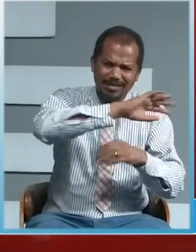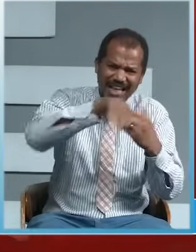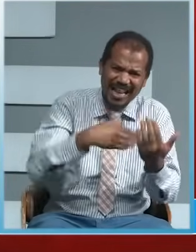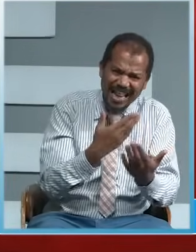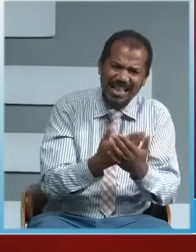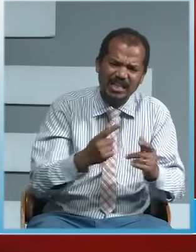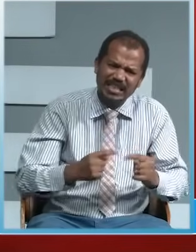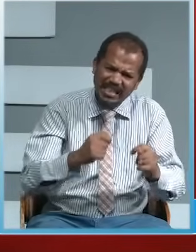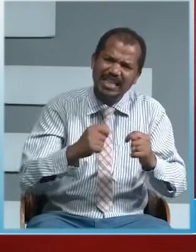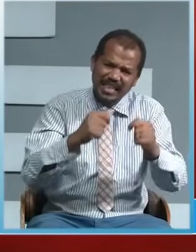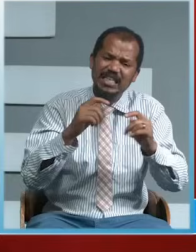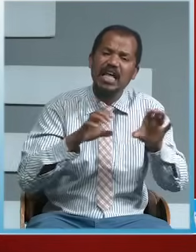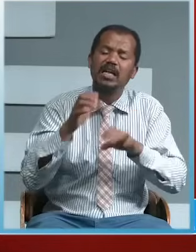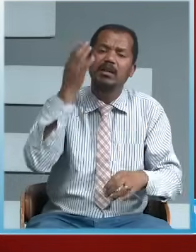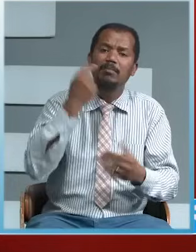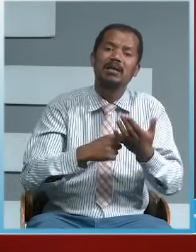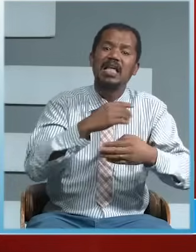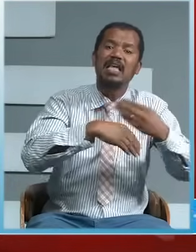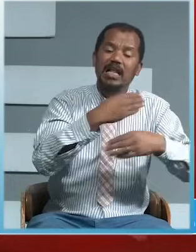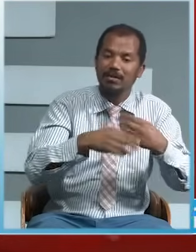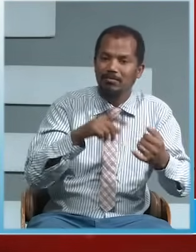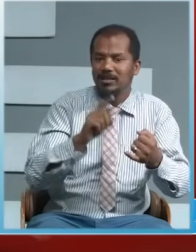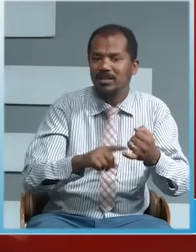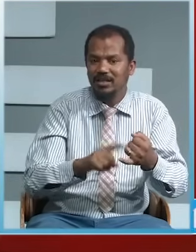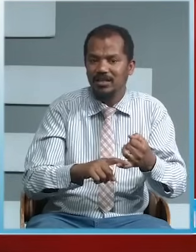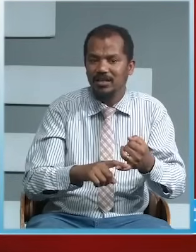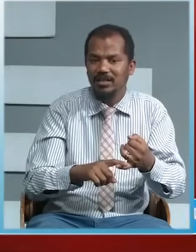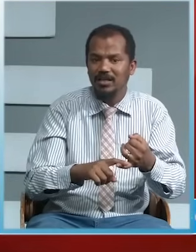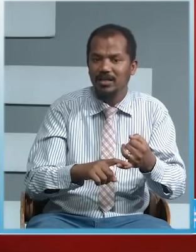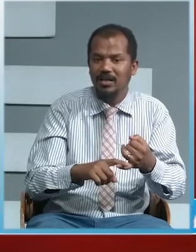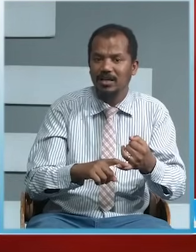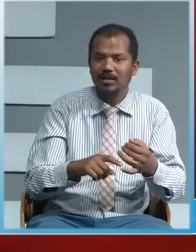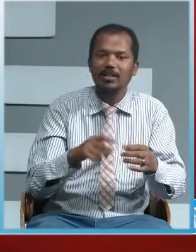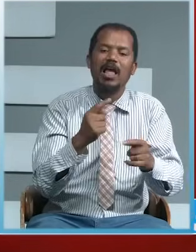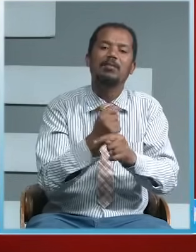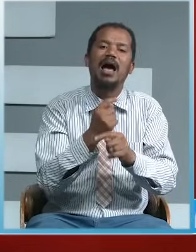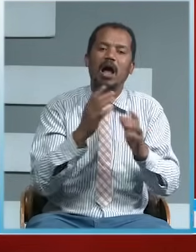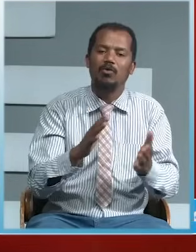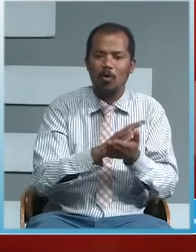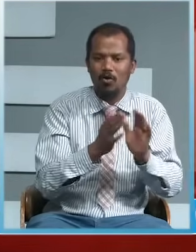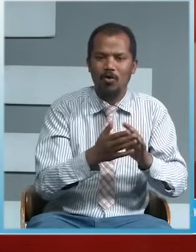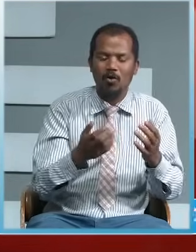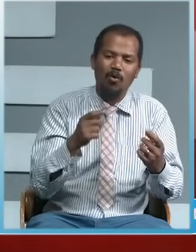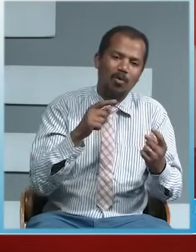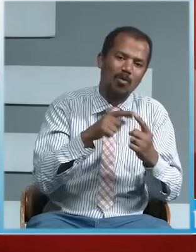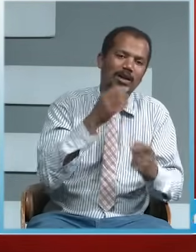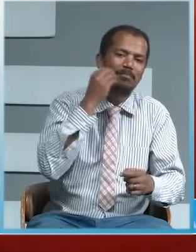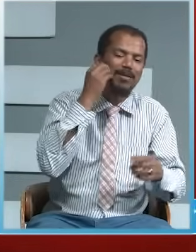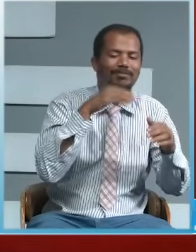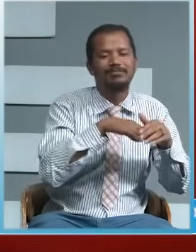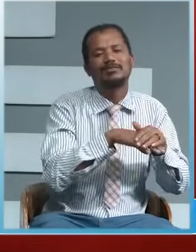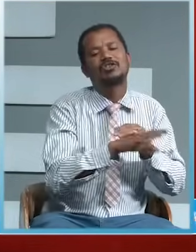ጠቅላላ ጥረት እያደረገ ነበር እና በዛ ሂደት እንግዲህ መጨረሻ የፍርድ ቤት ውሳኔ ተግባራዊ ሆኖ ወደ